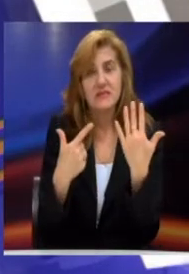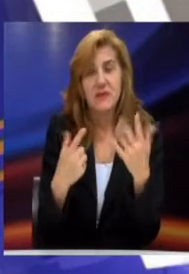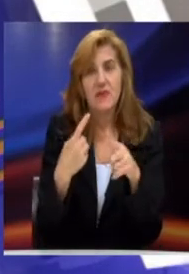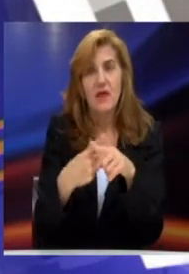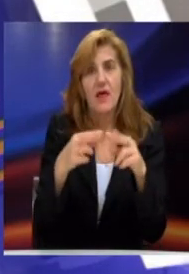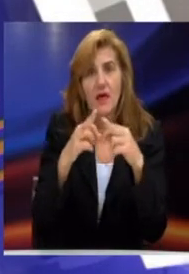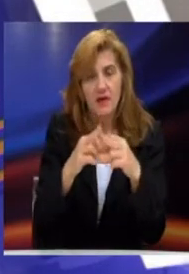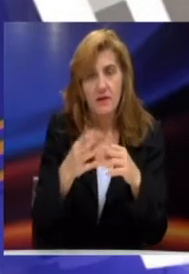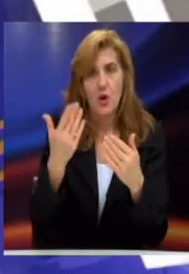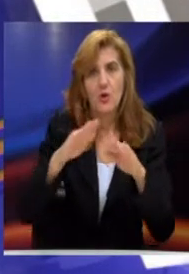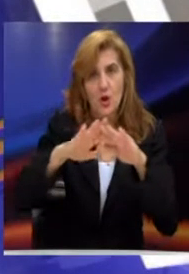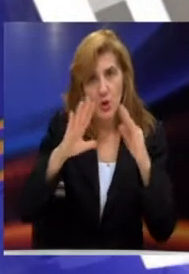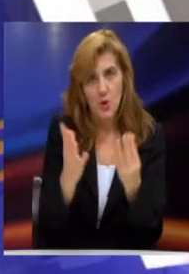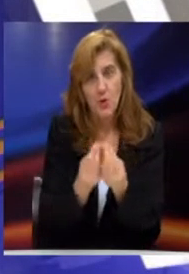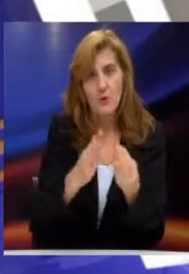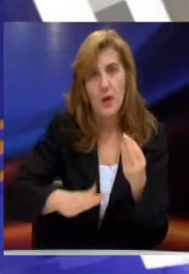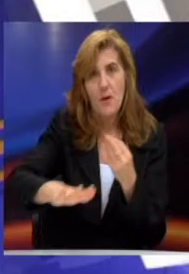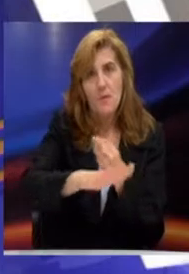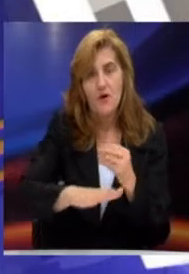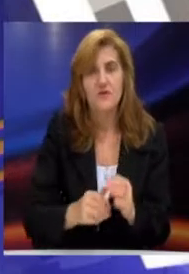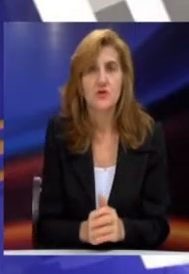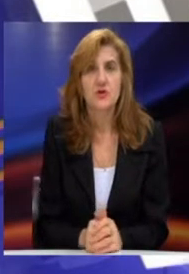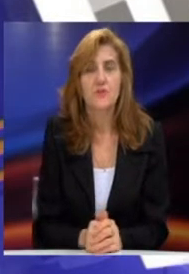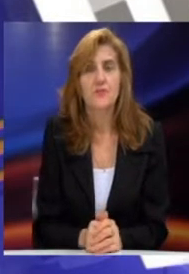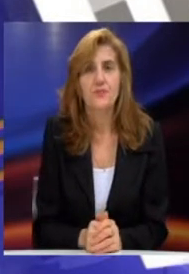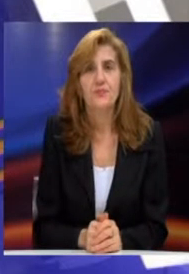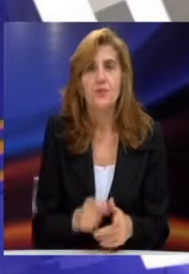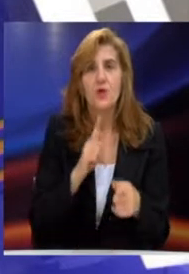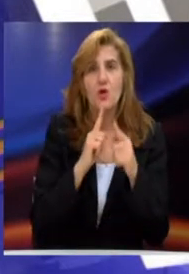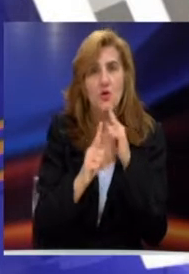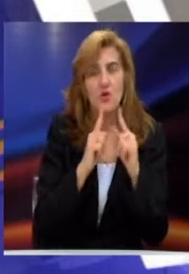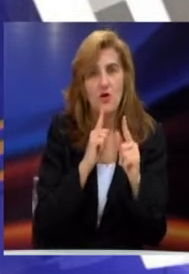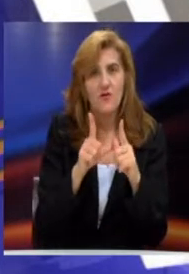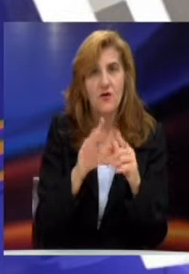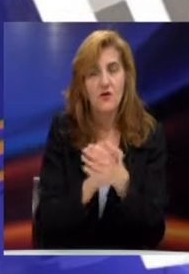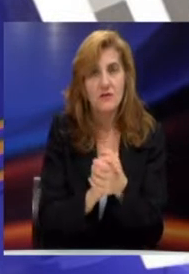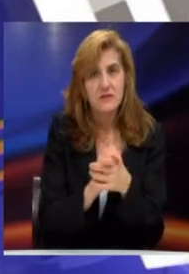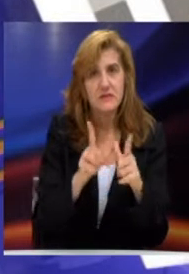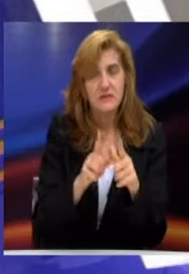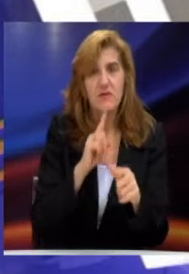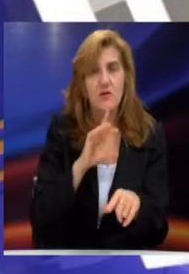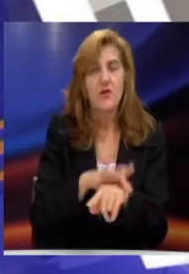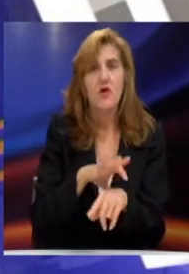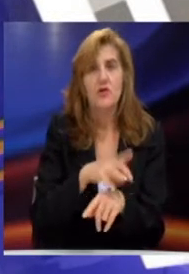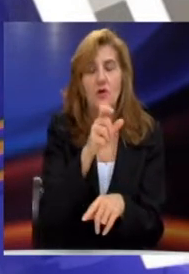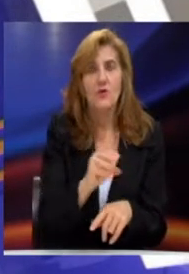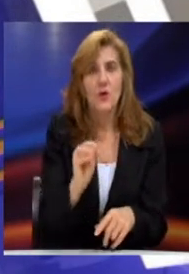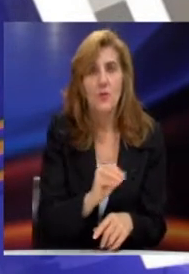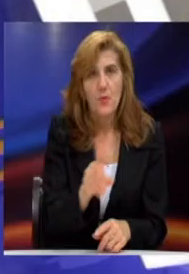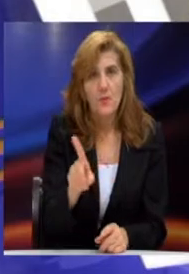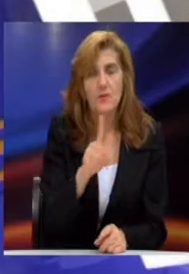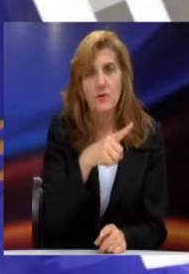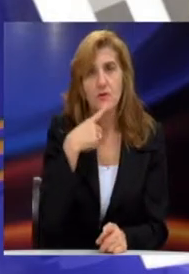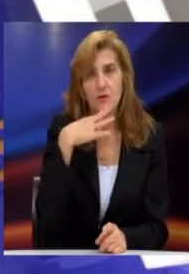hektara od one ukupne površine koju sam vam rekao. Govoreći o saradnji Srpske pravoslavne i katoličke crkve, monsignor dr. Ladislav